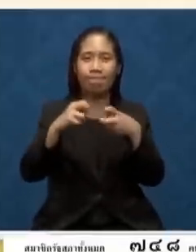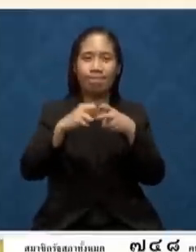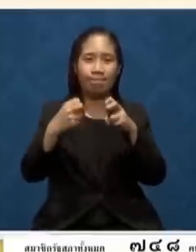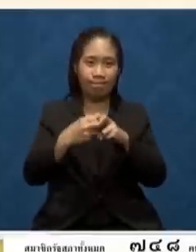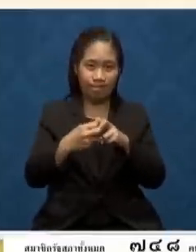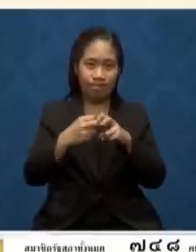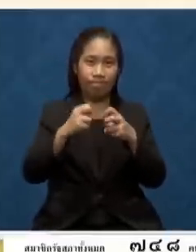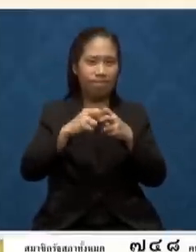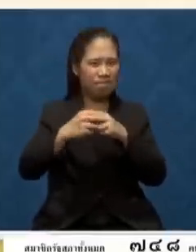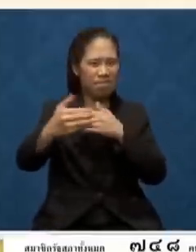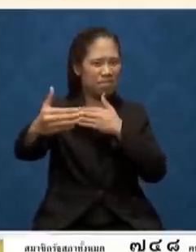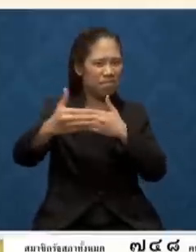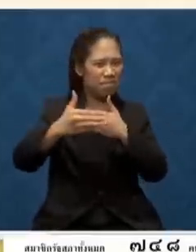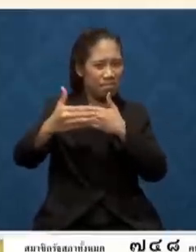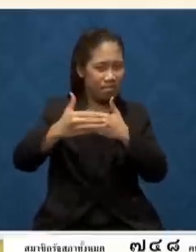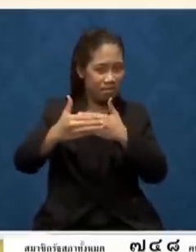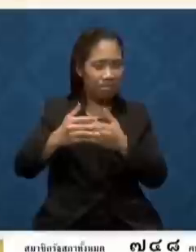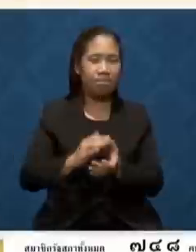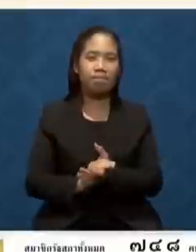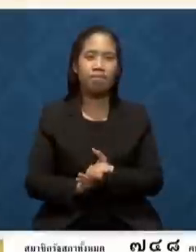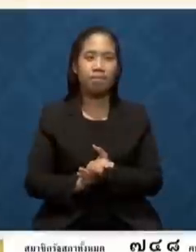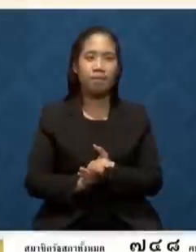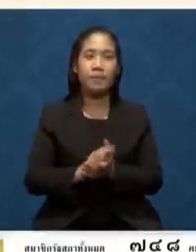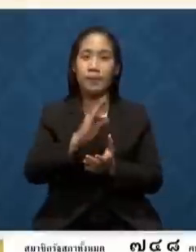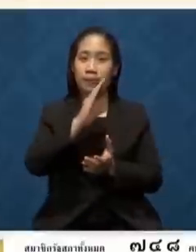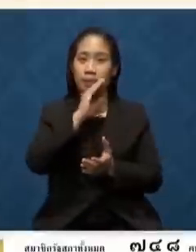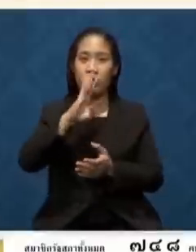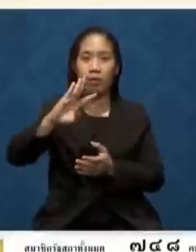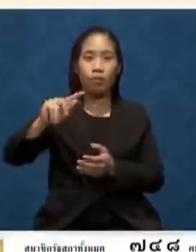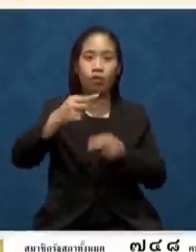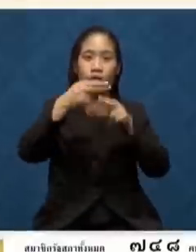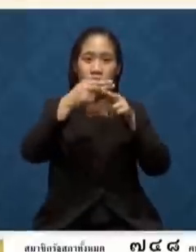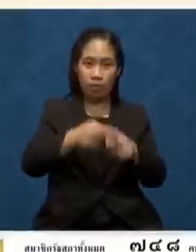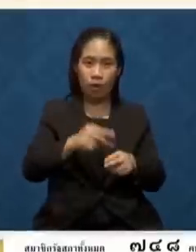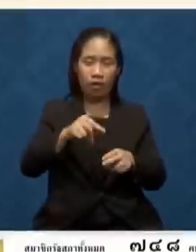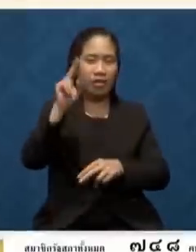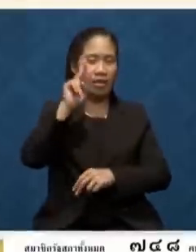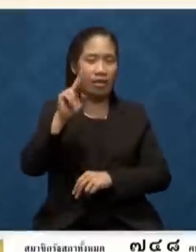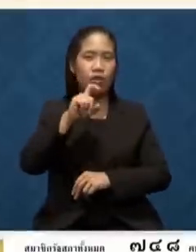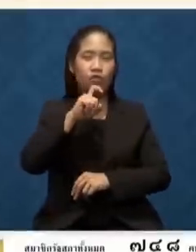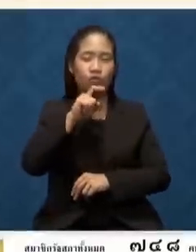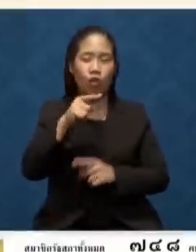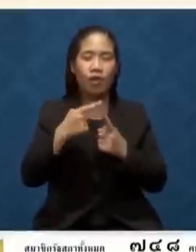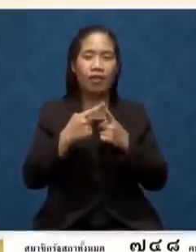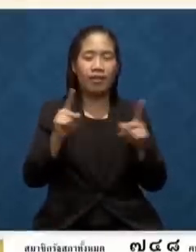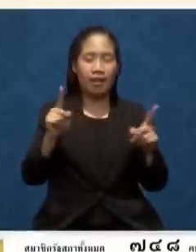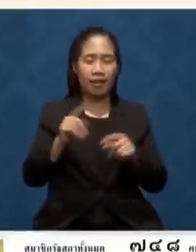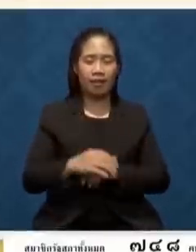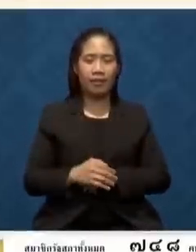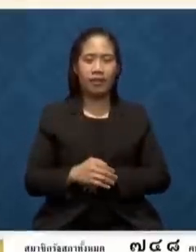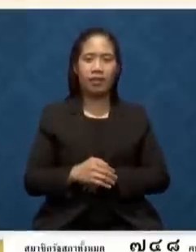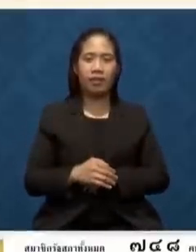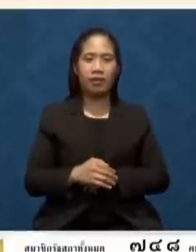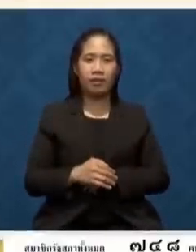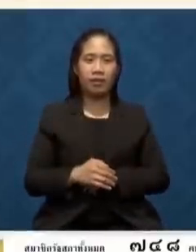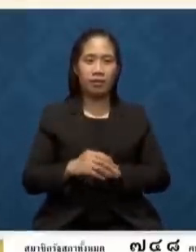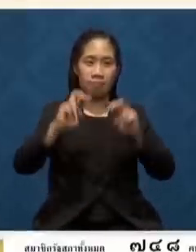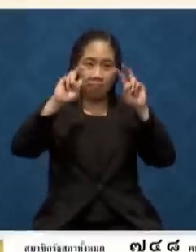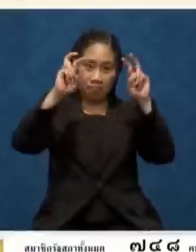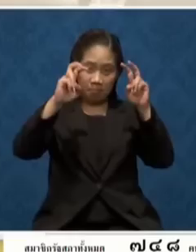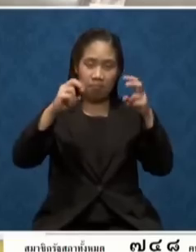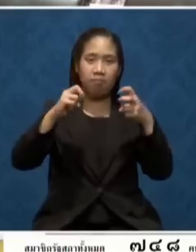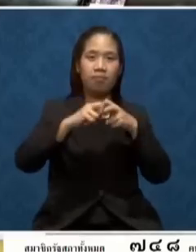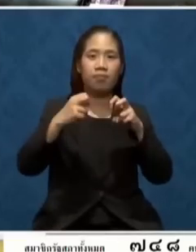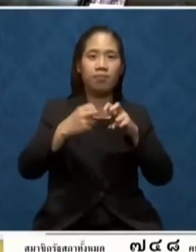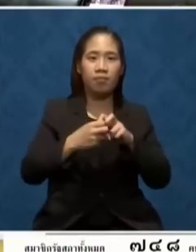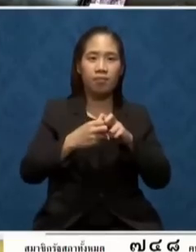ที่ไม่ไกลนักก็คือในระหว่างที่บวชเฉพาะการยังมีผลอยู่แต่ท่านประธานที่เคารพเรื่องนี้ที่จะเป็นปัญหา